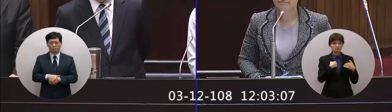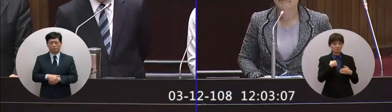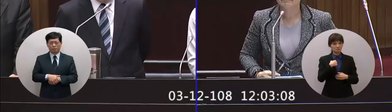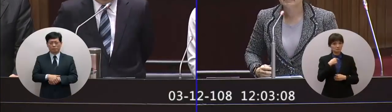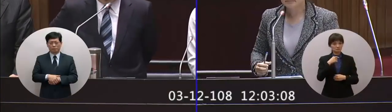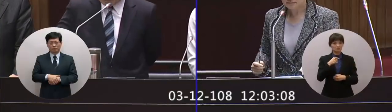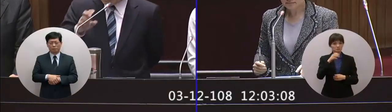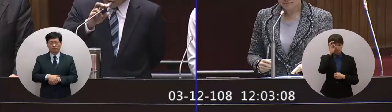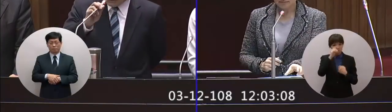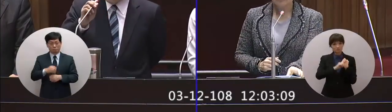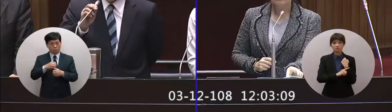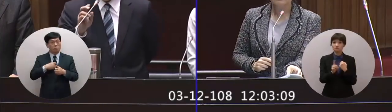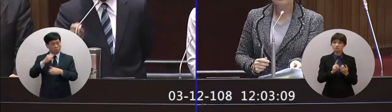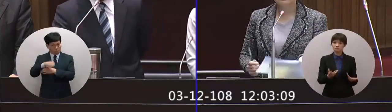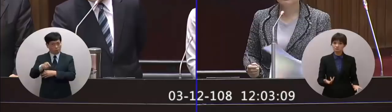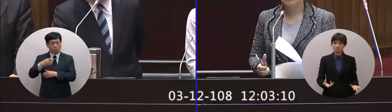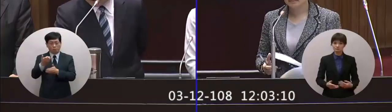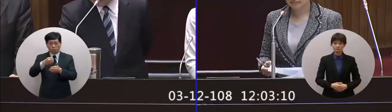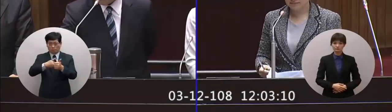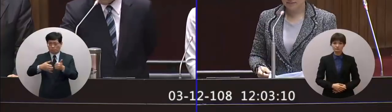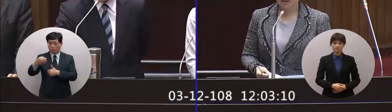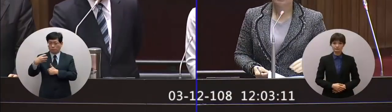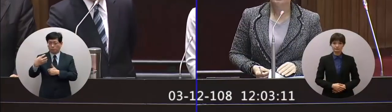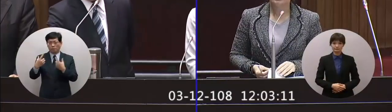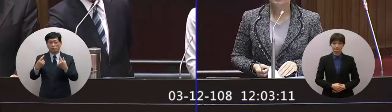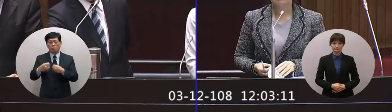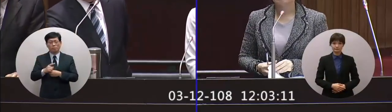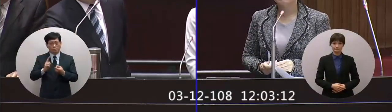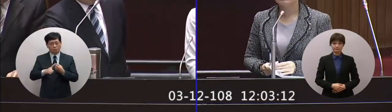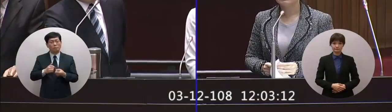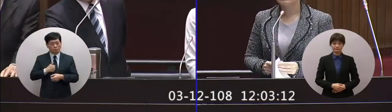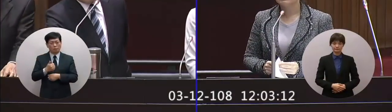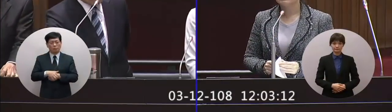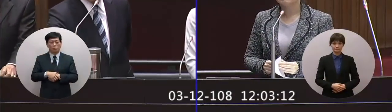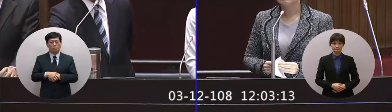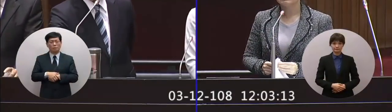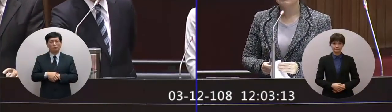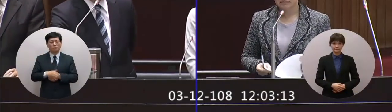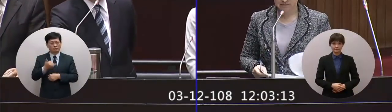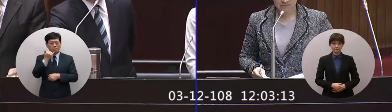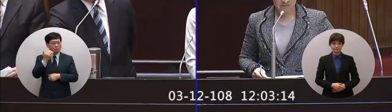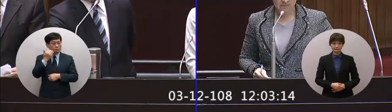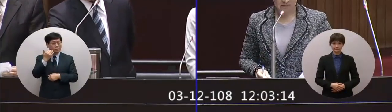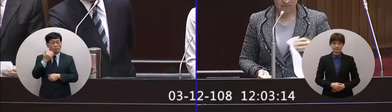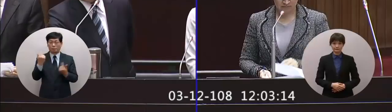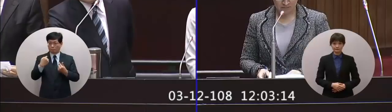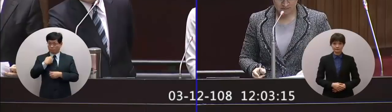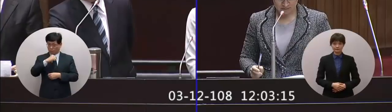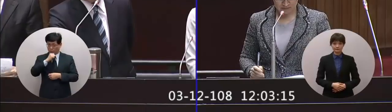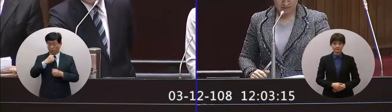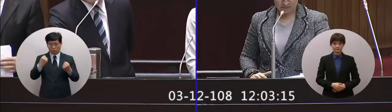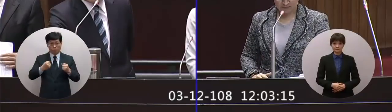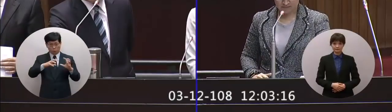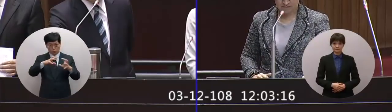湾。 我很同意委员刚才所讲，真的，我们很可惜，以台湾在